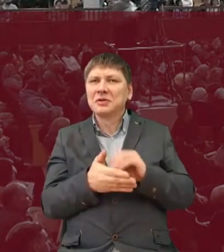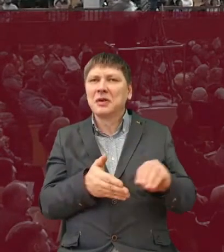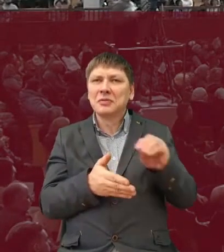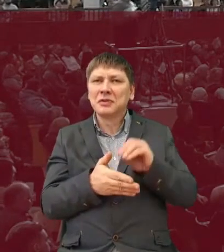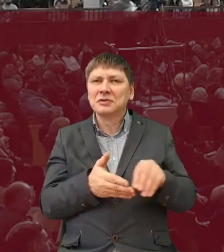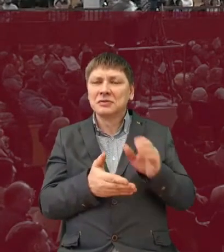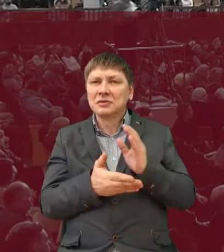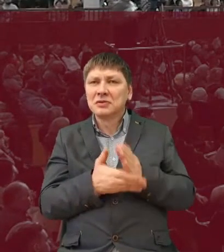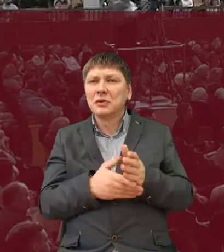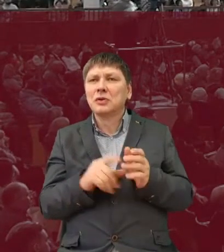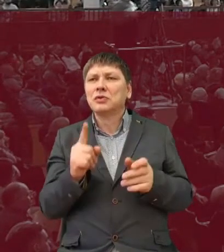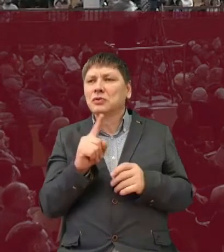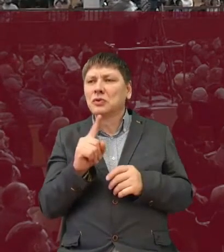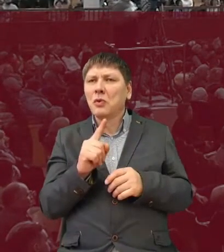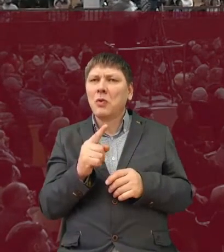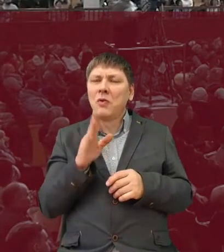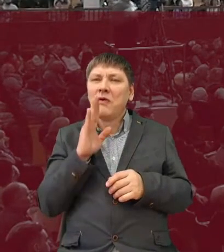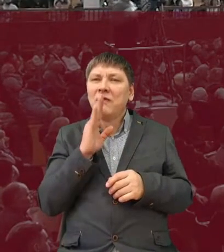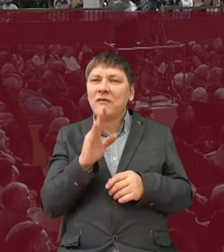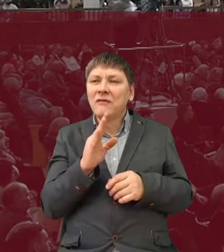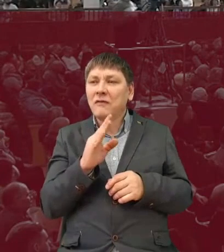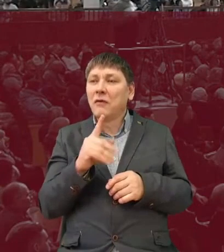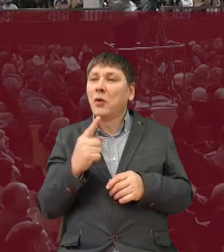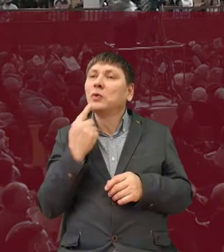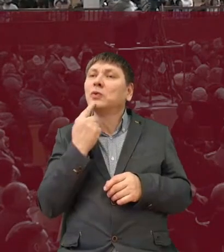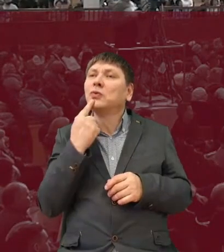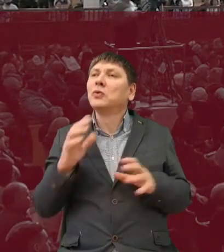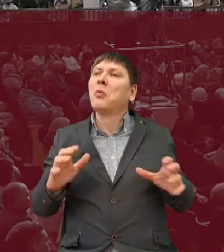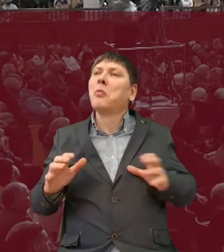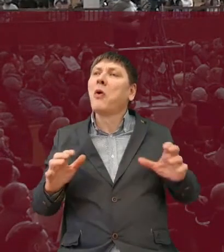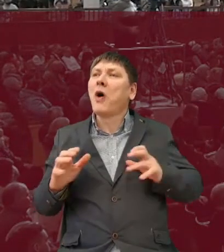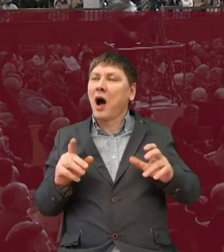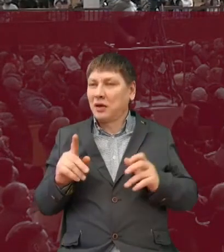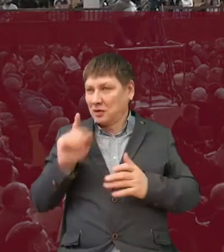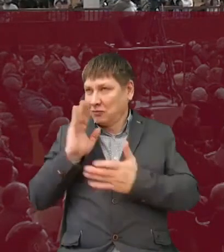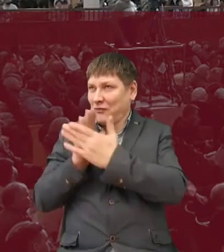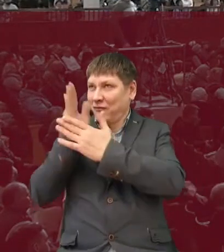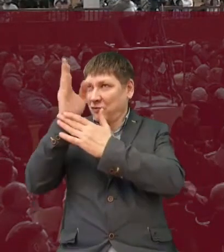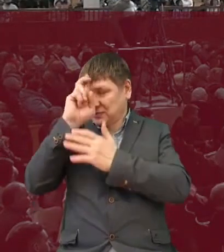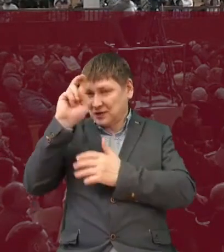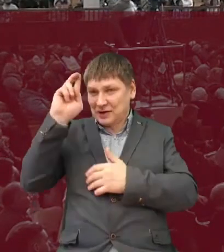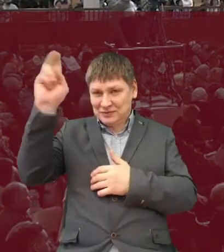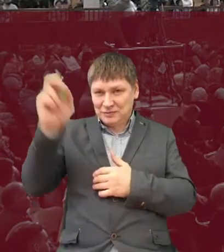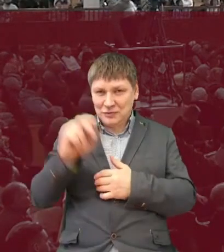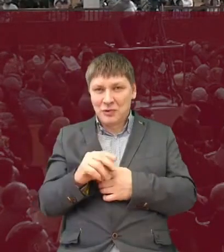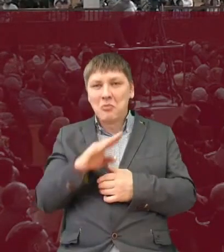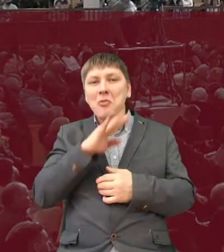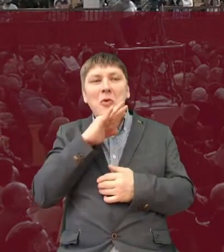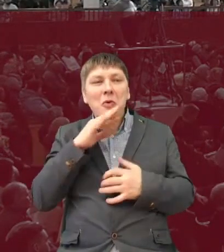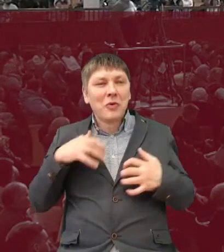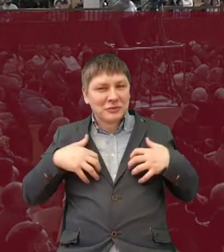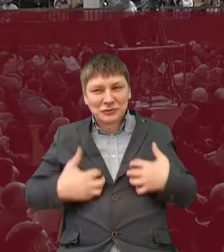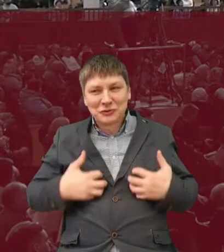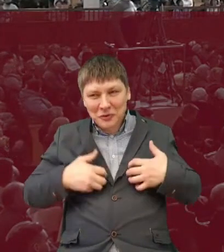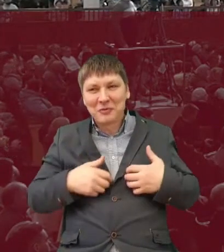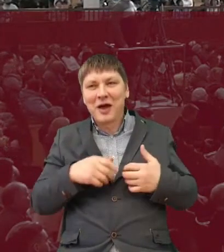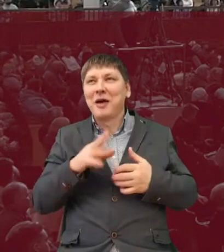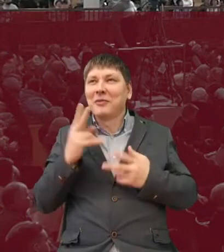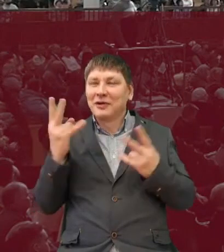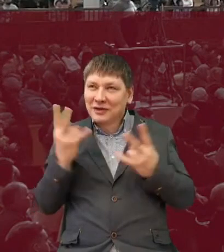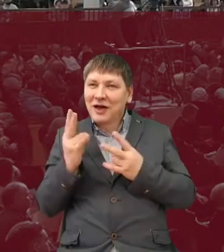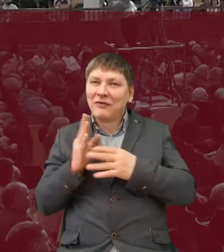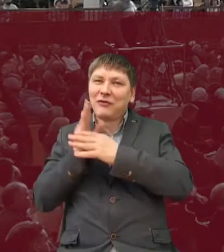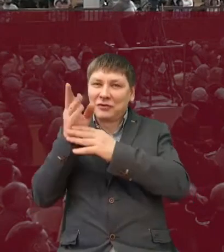написано что трудно имеющему богатство войти в Царствие Божие что многими скорбями нам надлежит